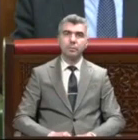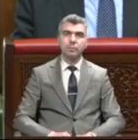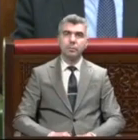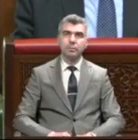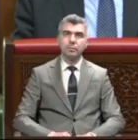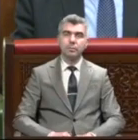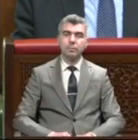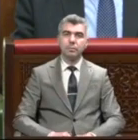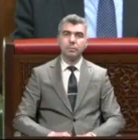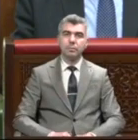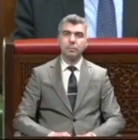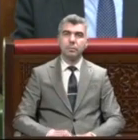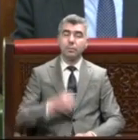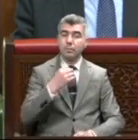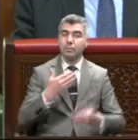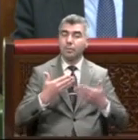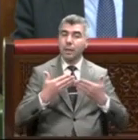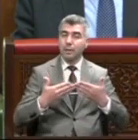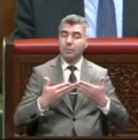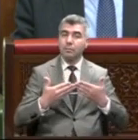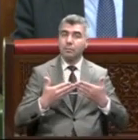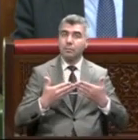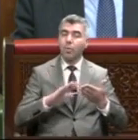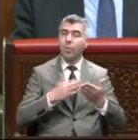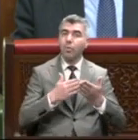عمليا حنا تيحكمنا